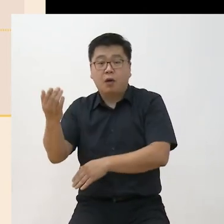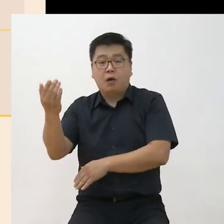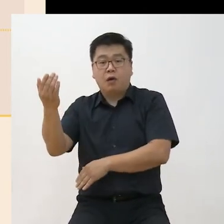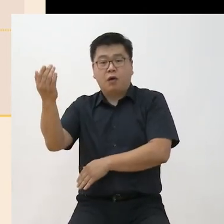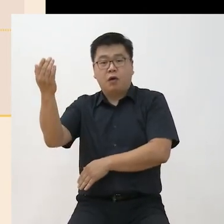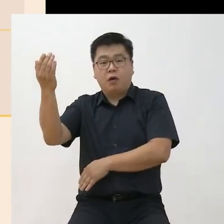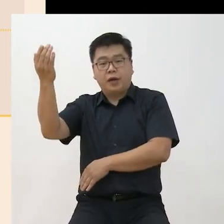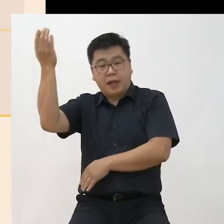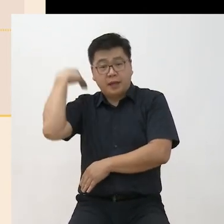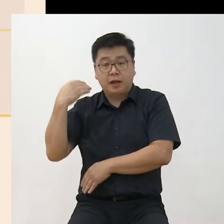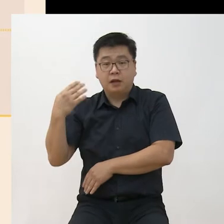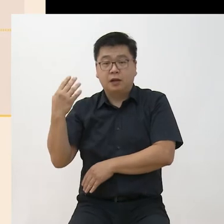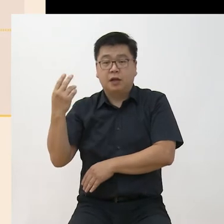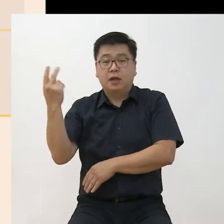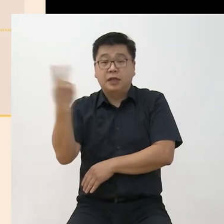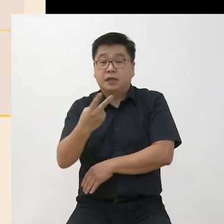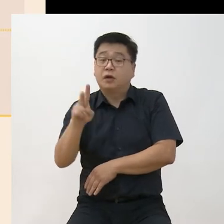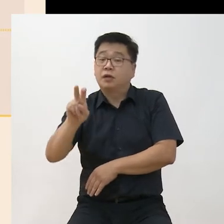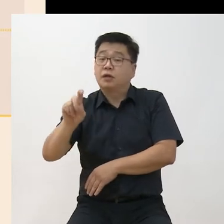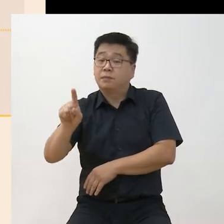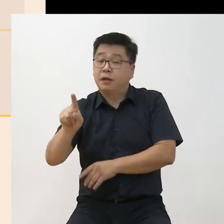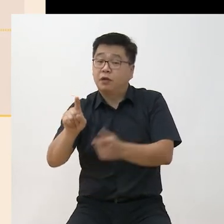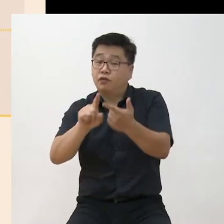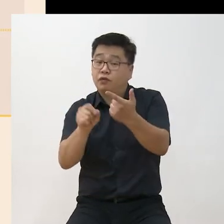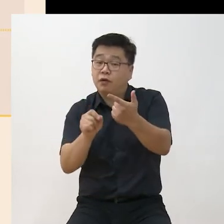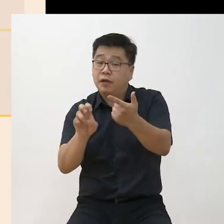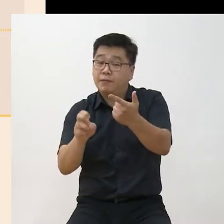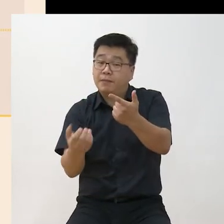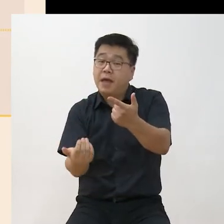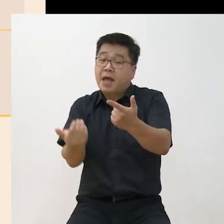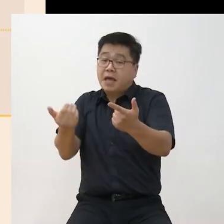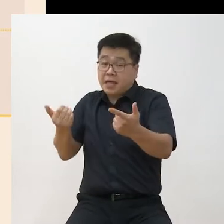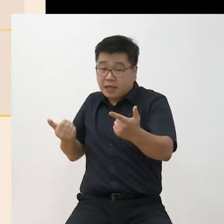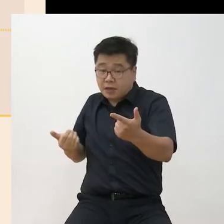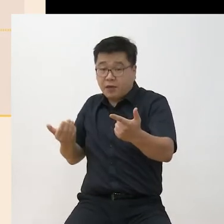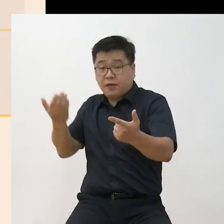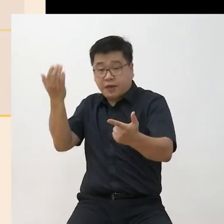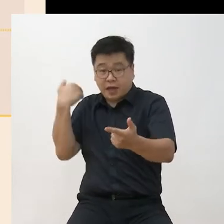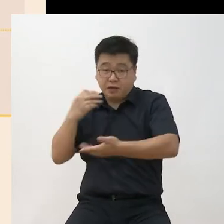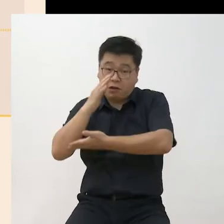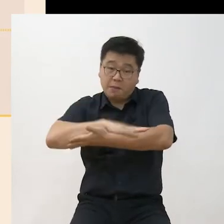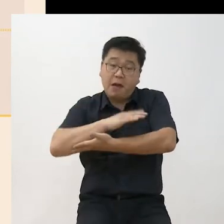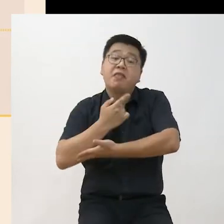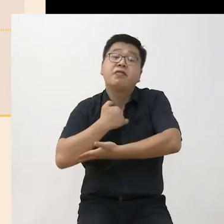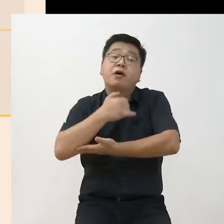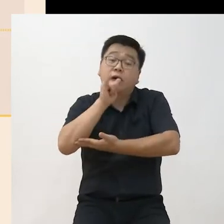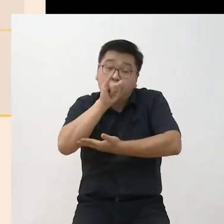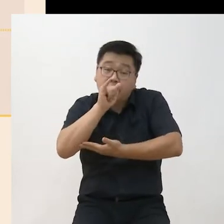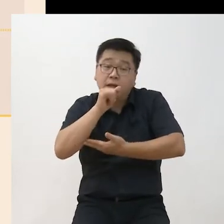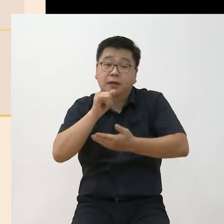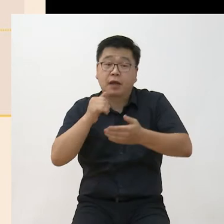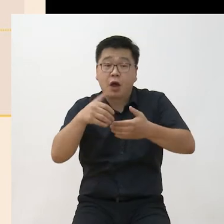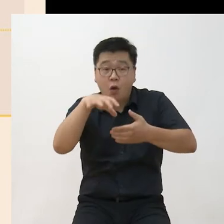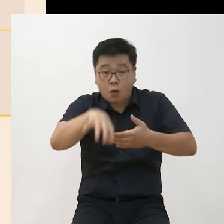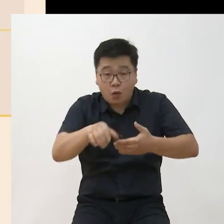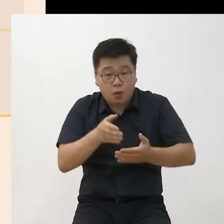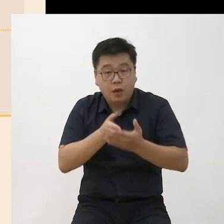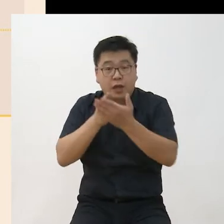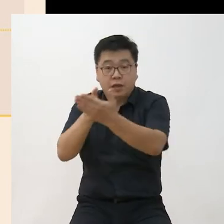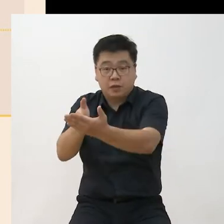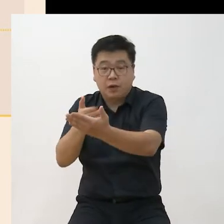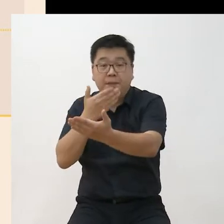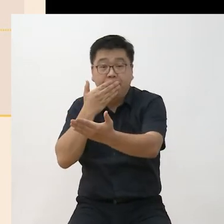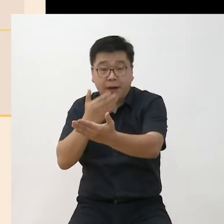즉 2021년 6월 30일 이전까지 발간 계획을 가지고 있는 문예지들도 지원 신청 자격에